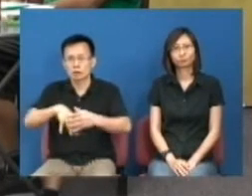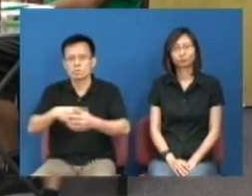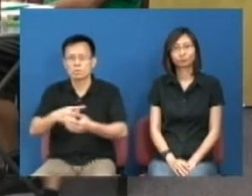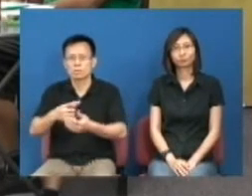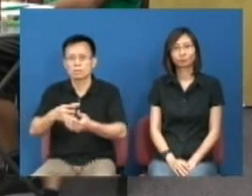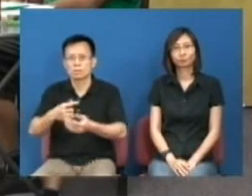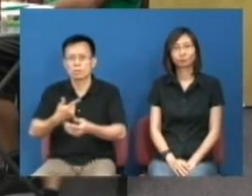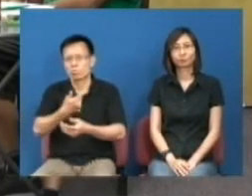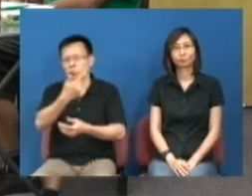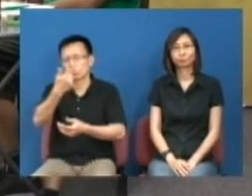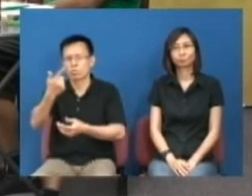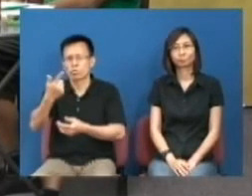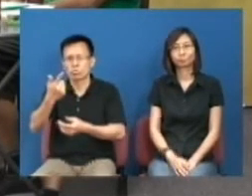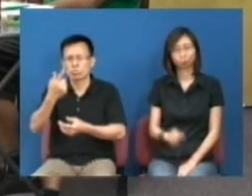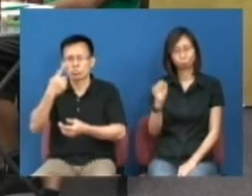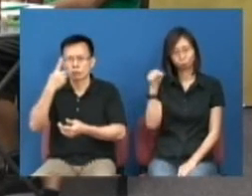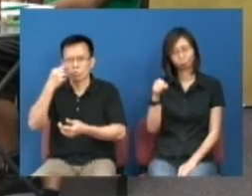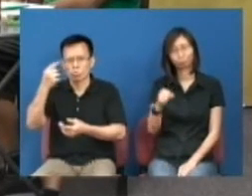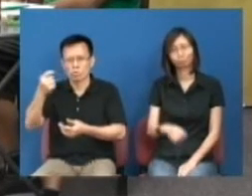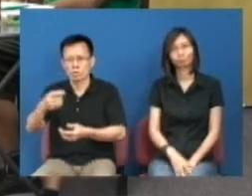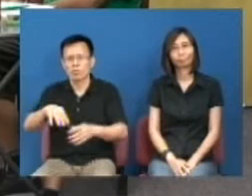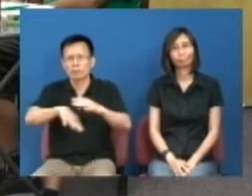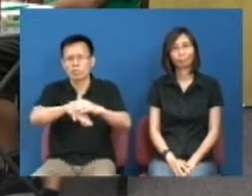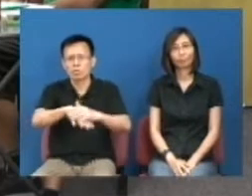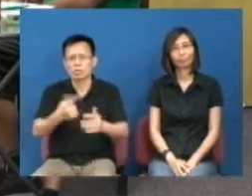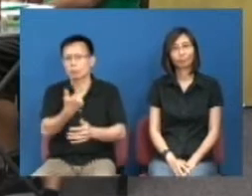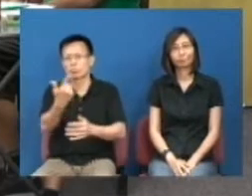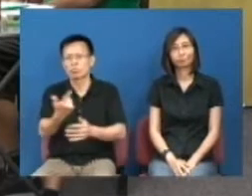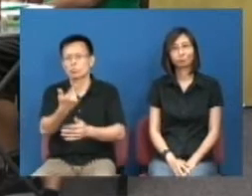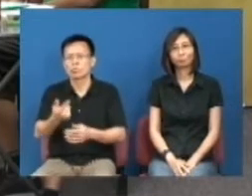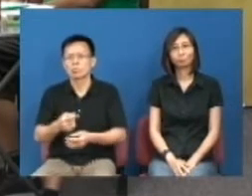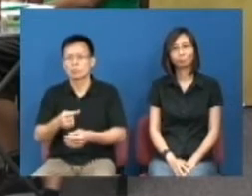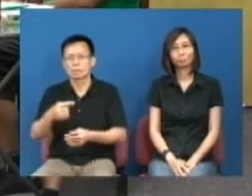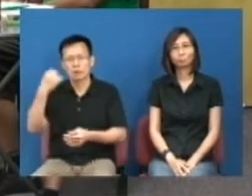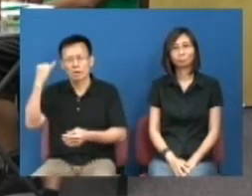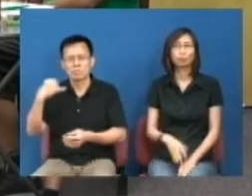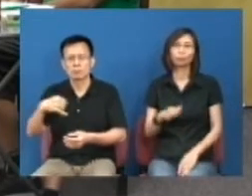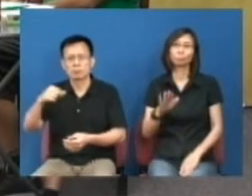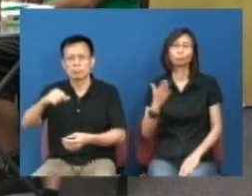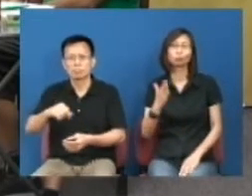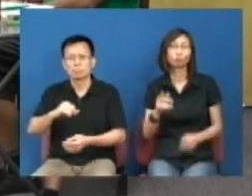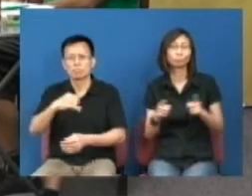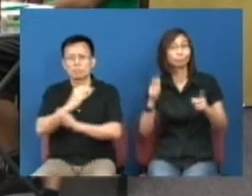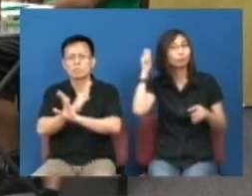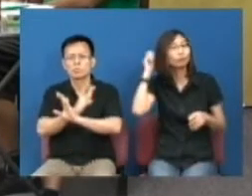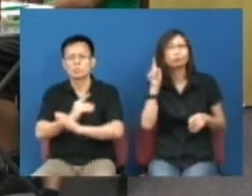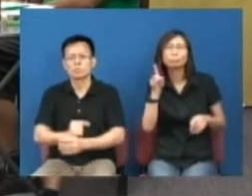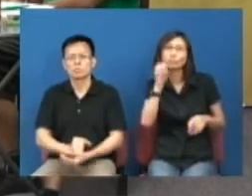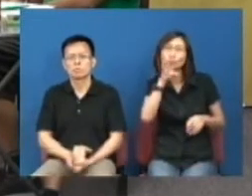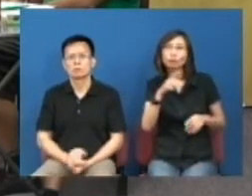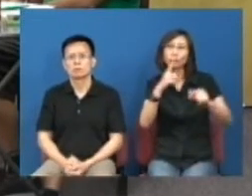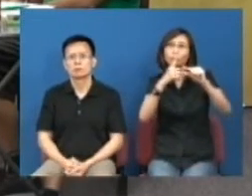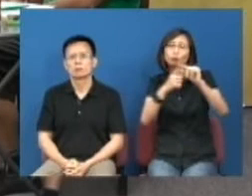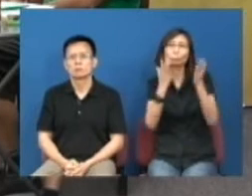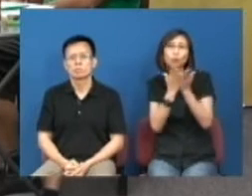無厘頭嘅嘢擺喺度啦，係咪先啊？就咁簡單啫嘛，點解唔得咧？ 不過長毛啱你講開即係中學啦，特別中